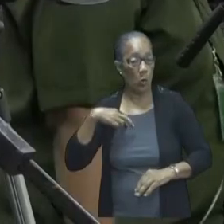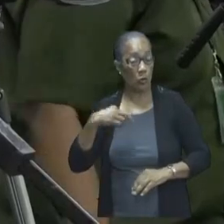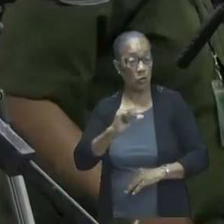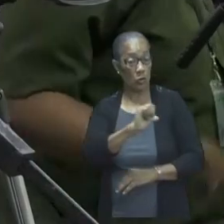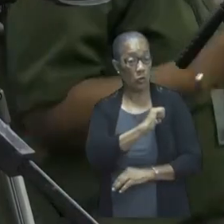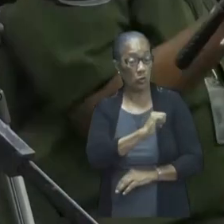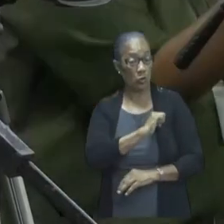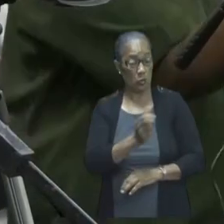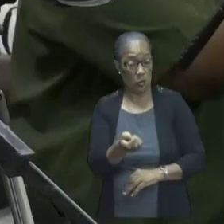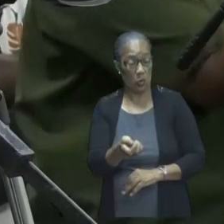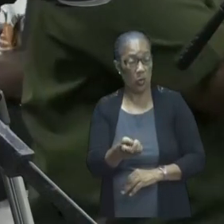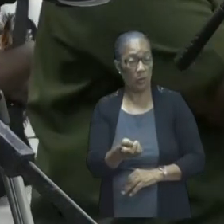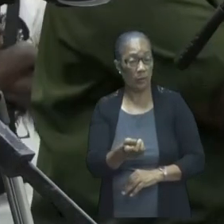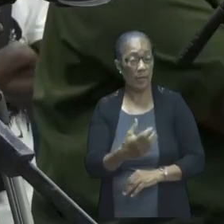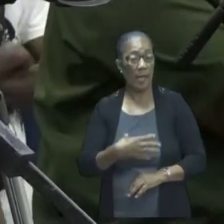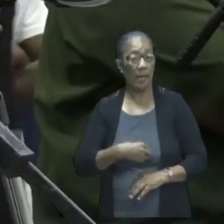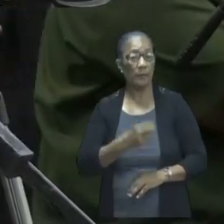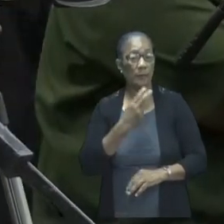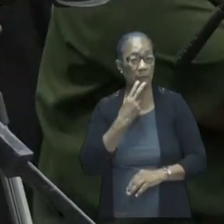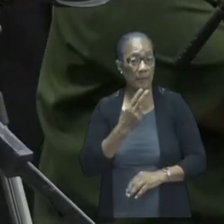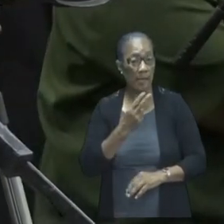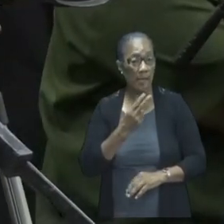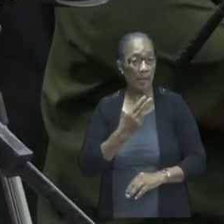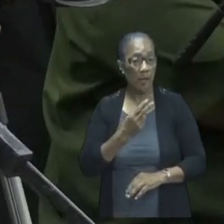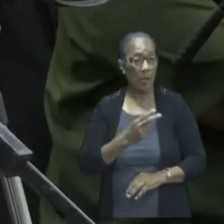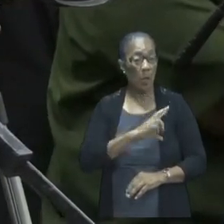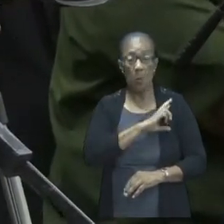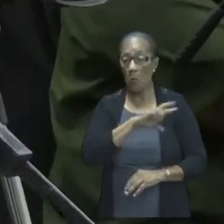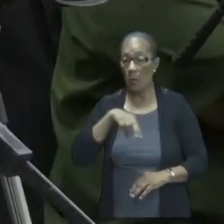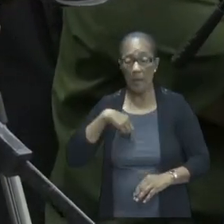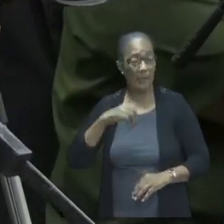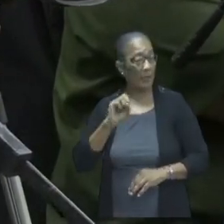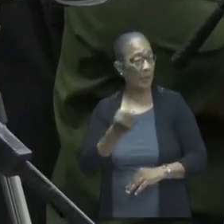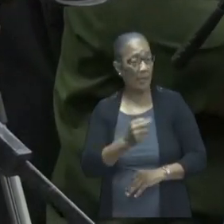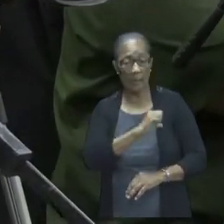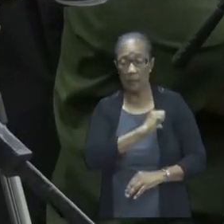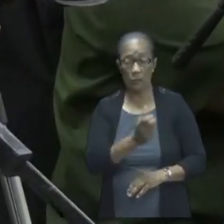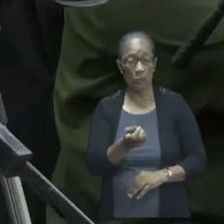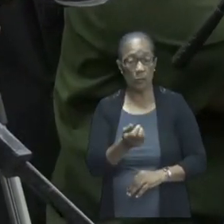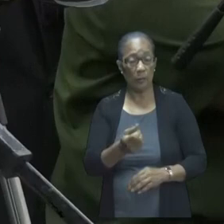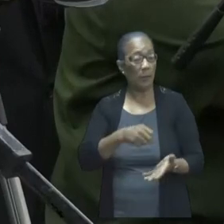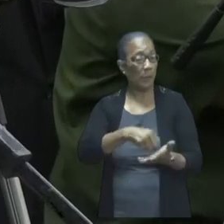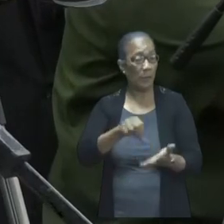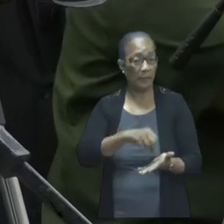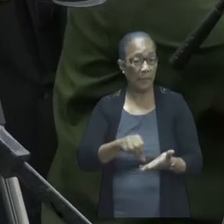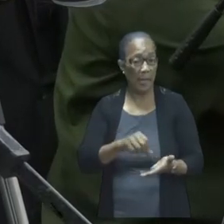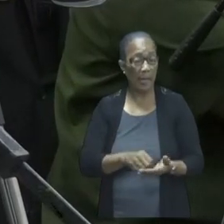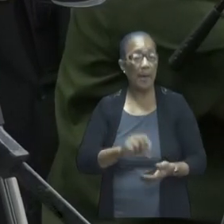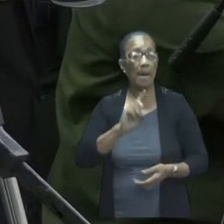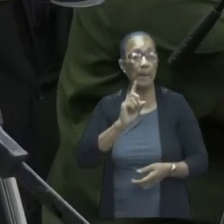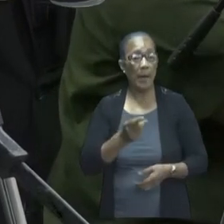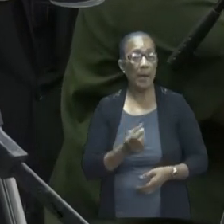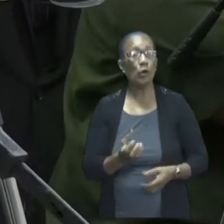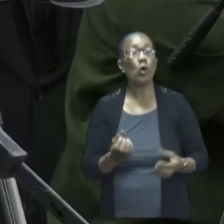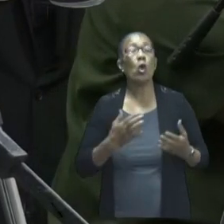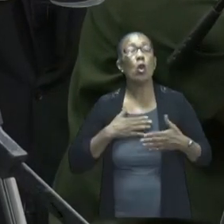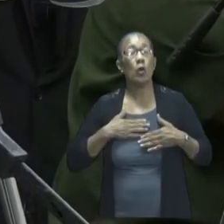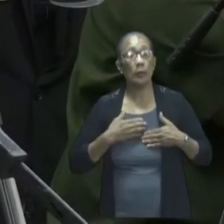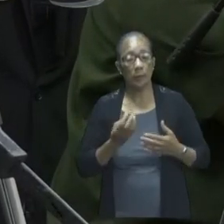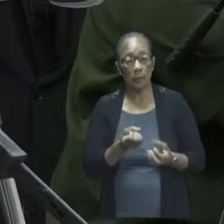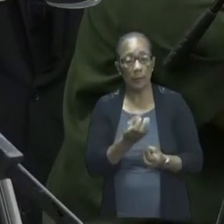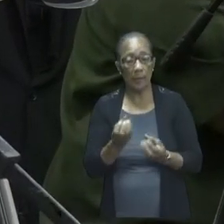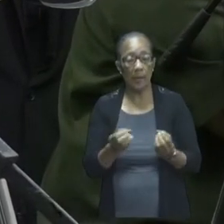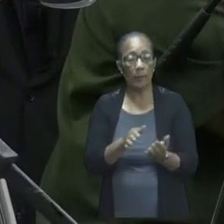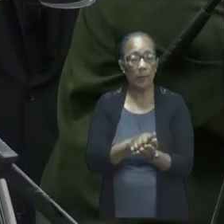doof gezegd dat wij niet in staat ze in de schulden te betalen maar we hebben toch wel een monetaire reserve kunnen opbouwen aanpassen